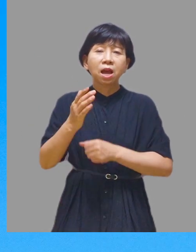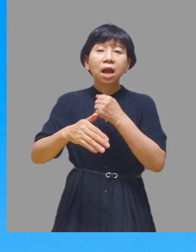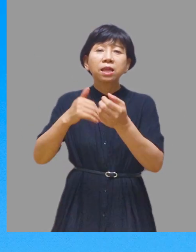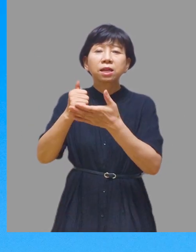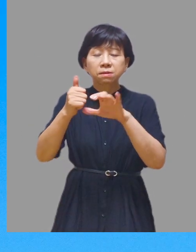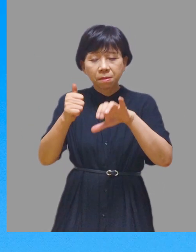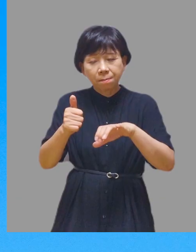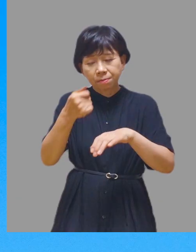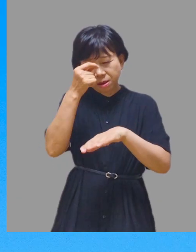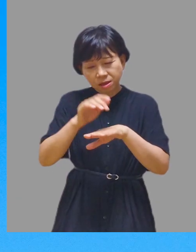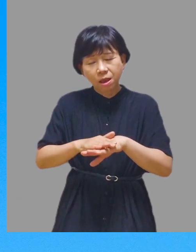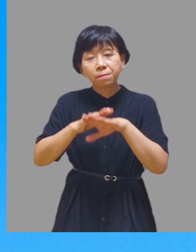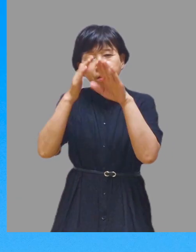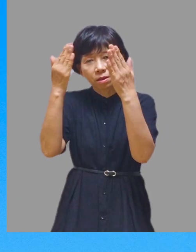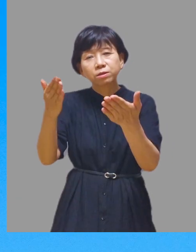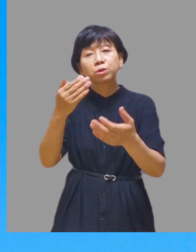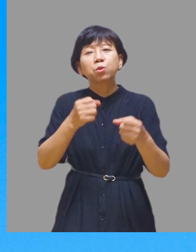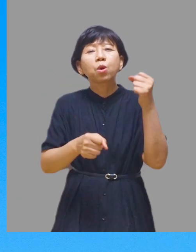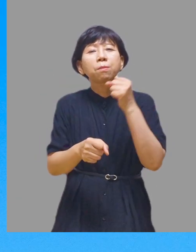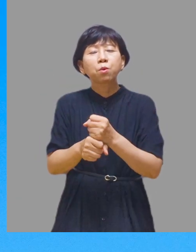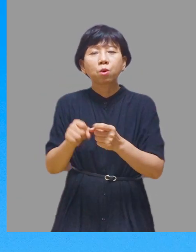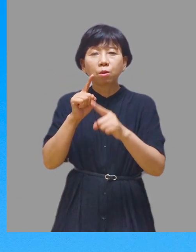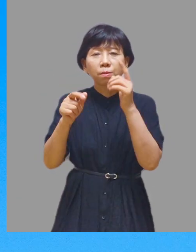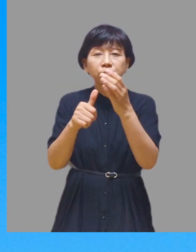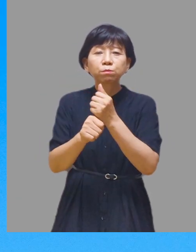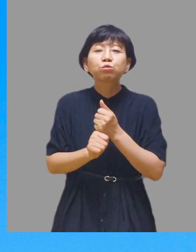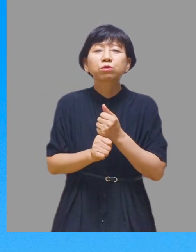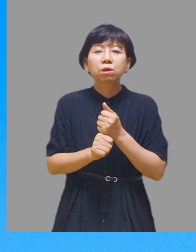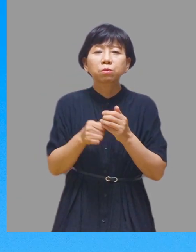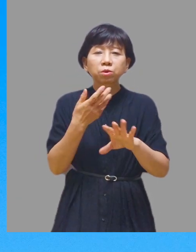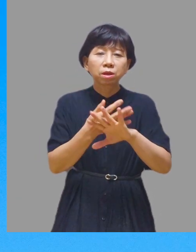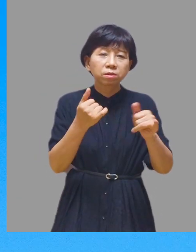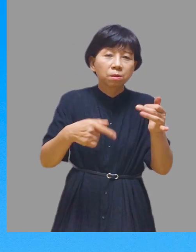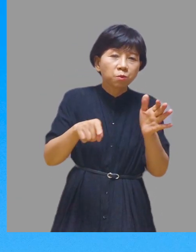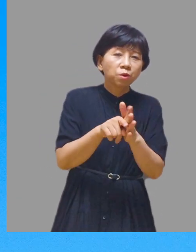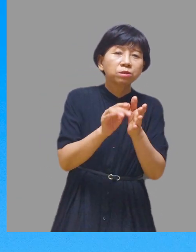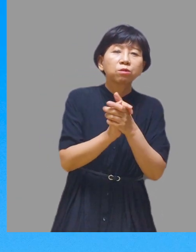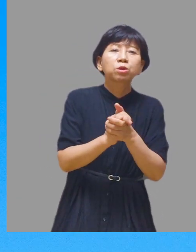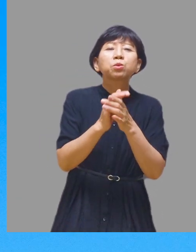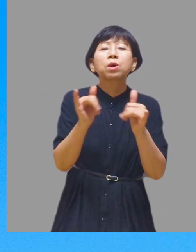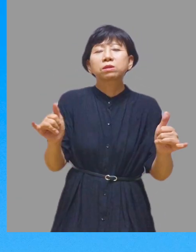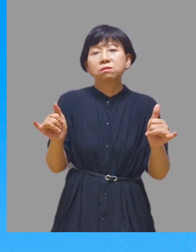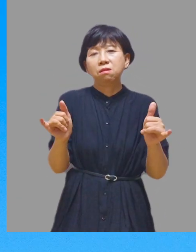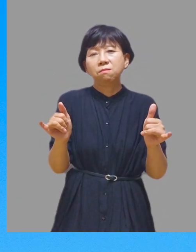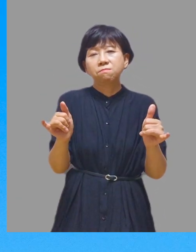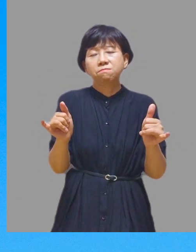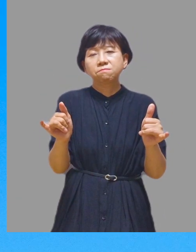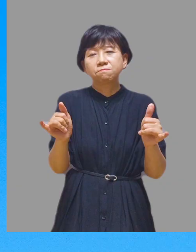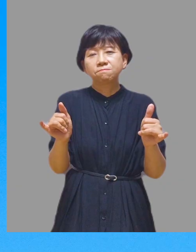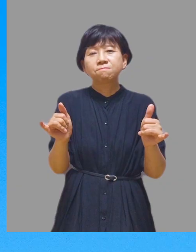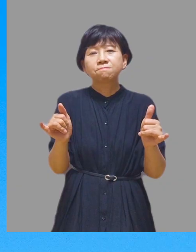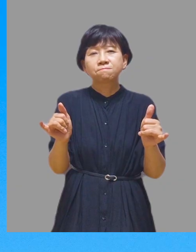하나님 앞에 서서 예배를 회복하고 말씀을 붙들며 다른 이들을 위해 기도하는 사람.